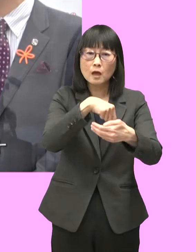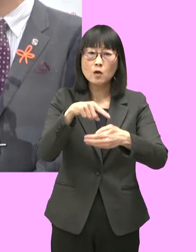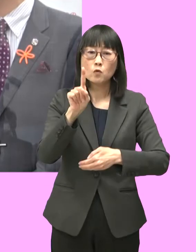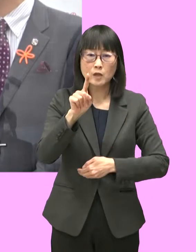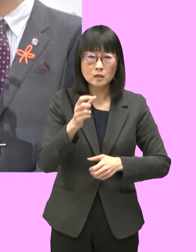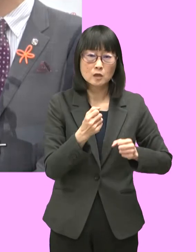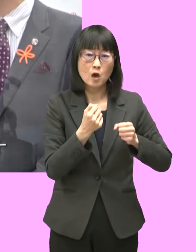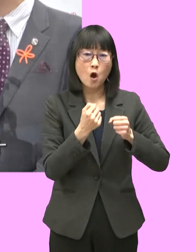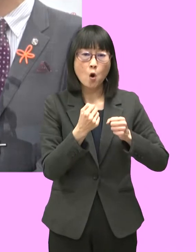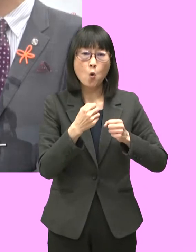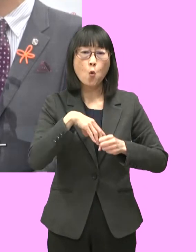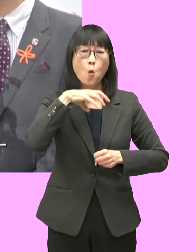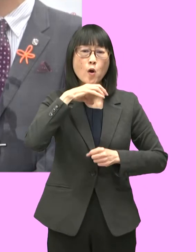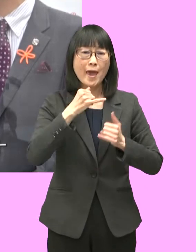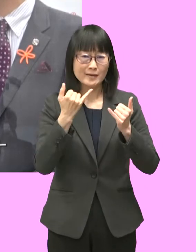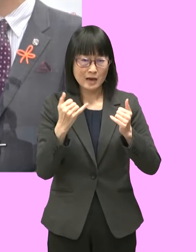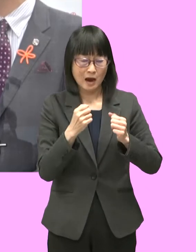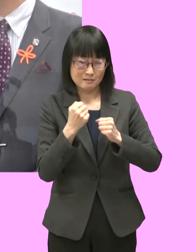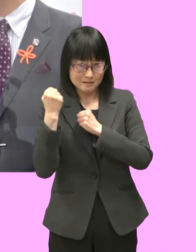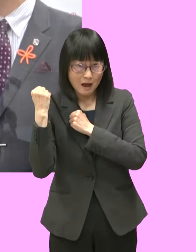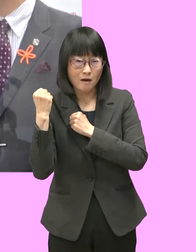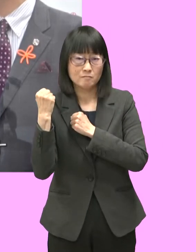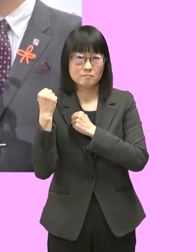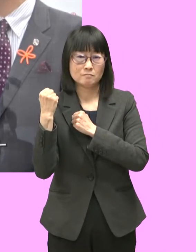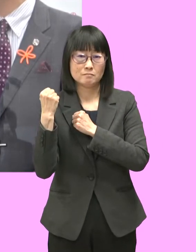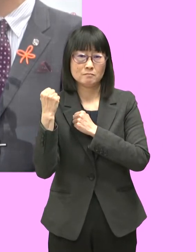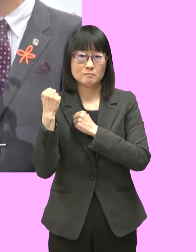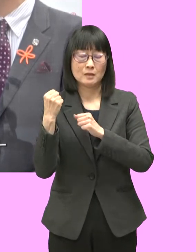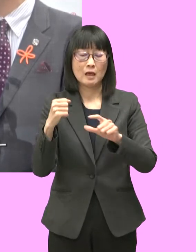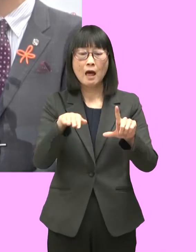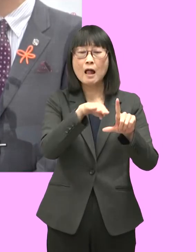警戒レベル4、避難指示。